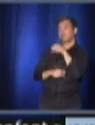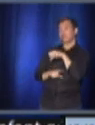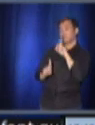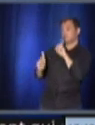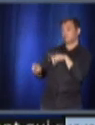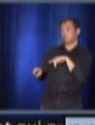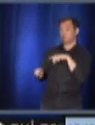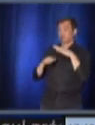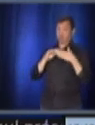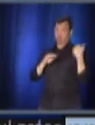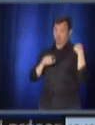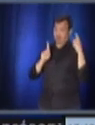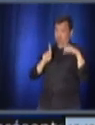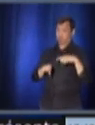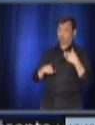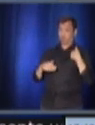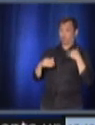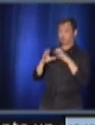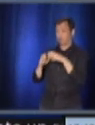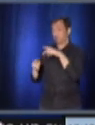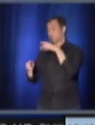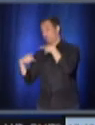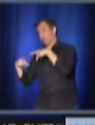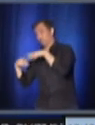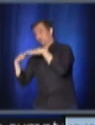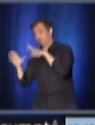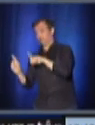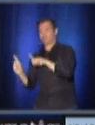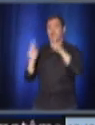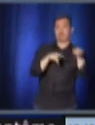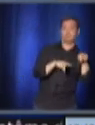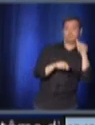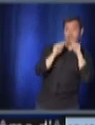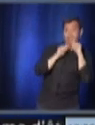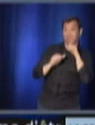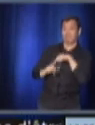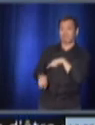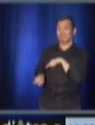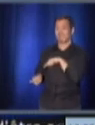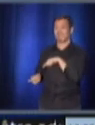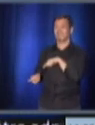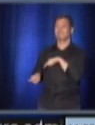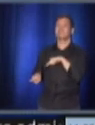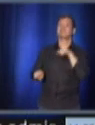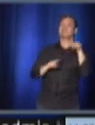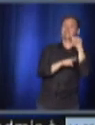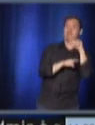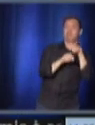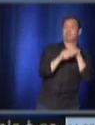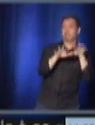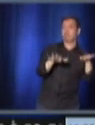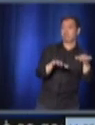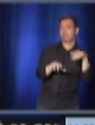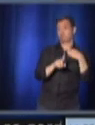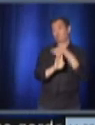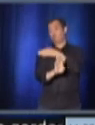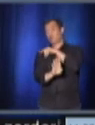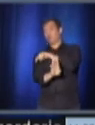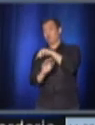bar après? Alors voilà, c'est un cas de figure qui est examiné par l'équipe du Dr Arruda. Mais je pense que les gens